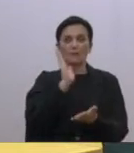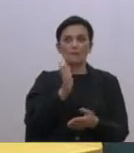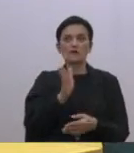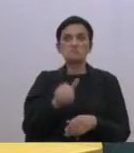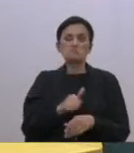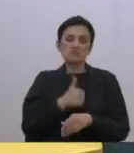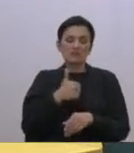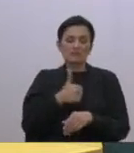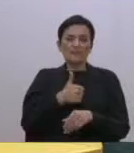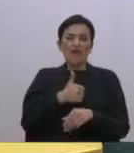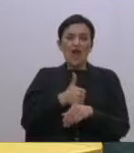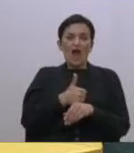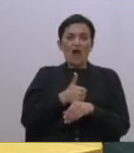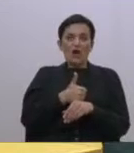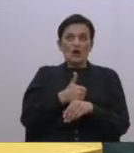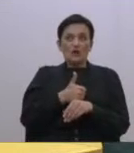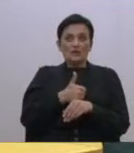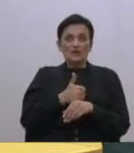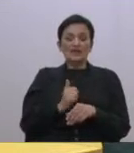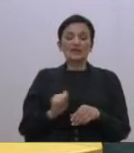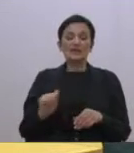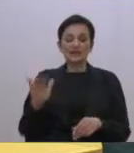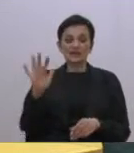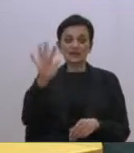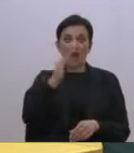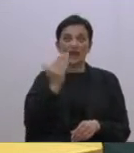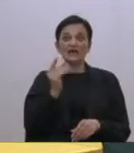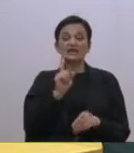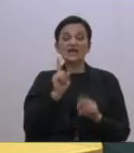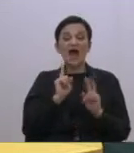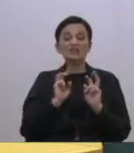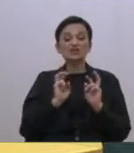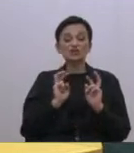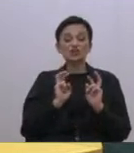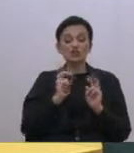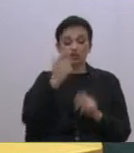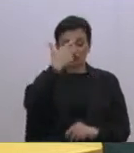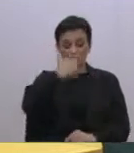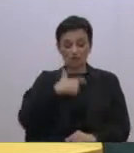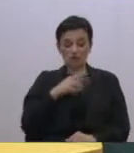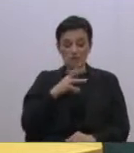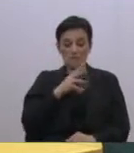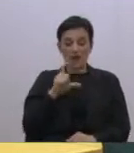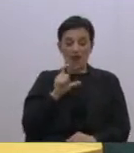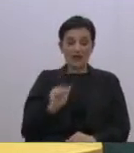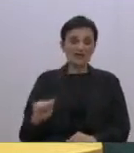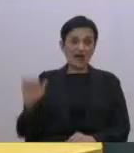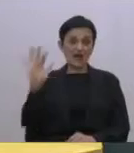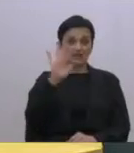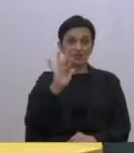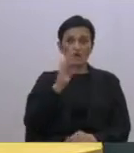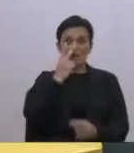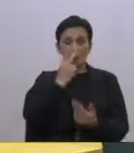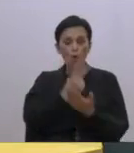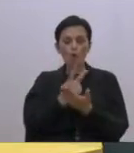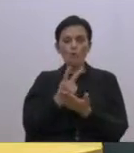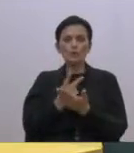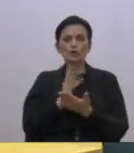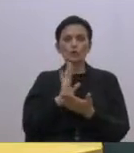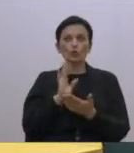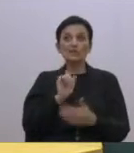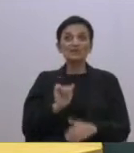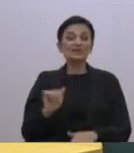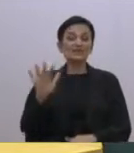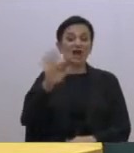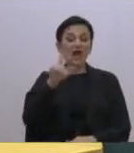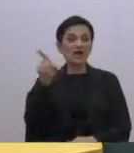მთავარი მედასავლეთი, ანუ რო წარმოვიდგინოთ, რომ რას ნიშნავს მედასავლეთეობა, ჩვენ ხომ მიუხედავად იმისა, რა დაემართება